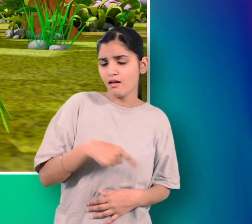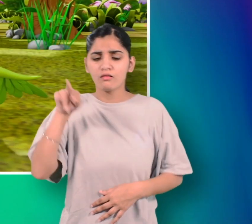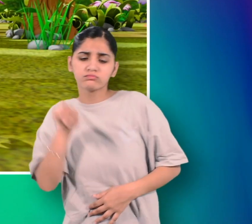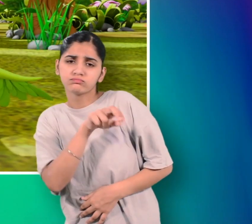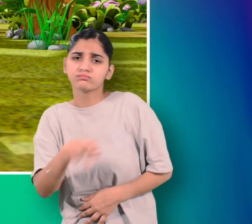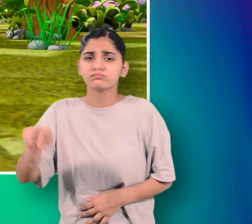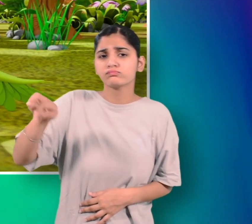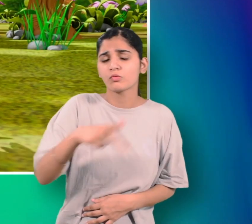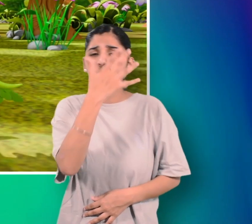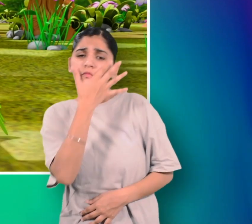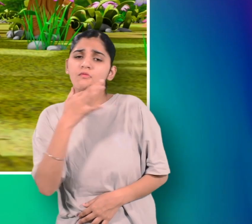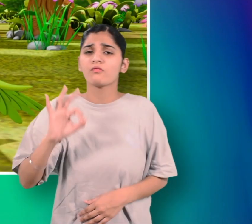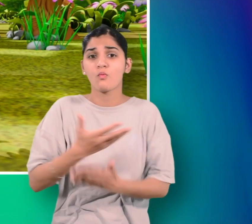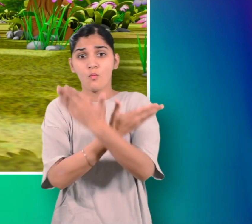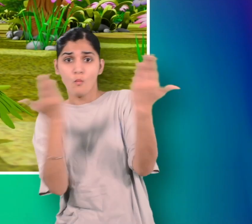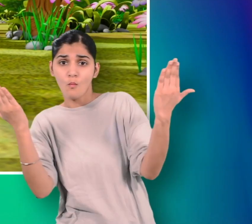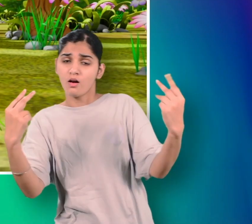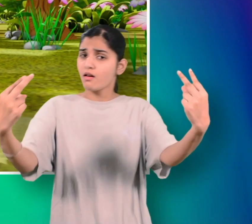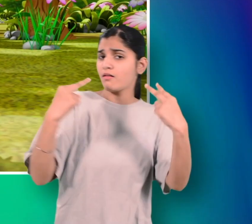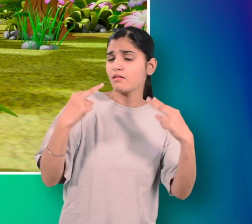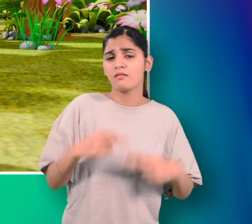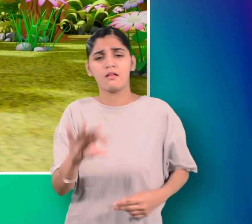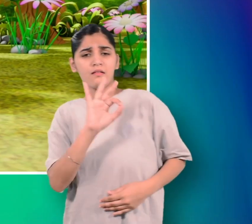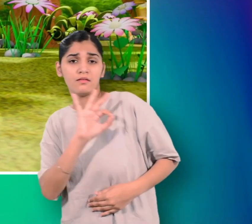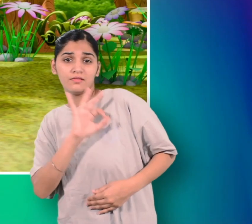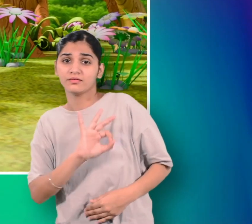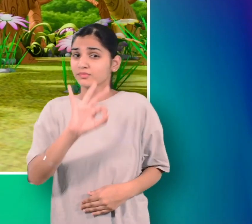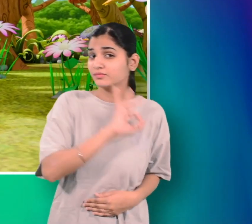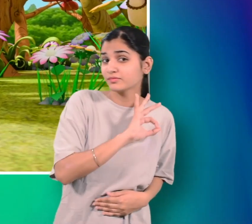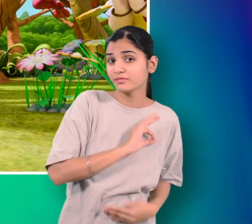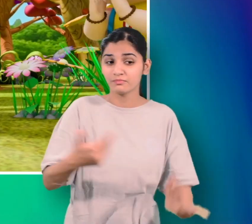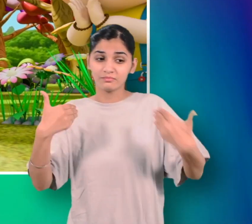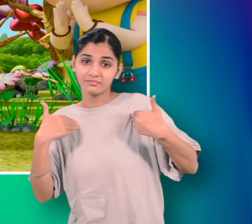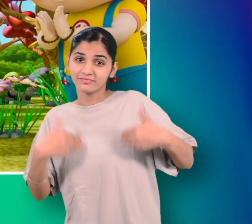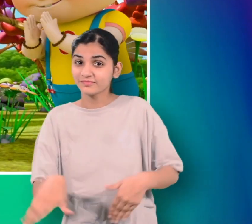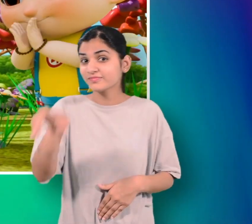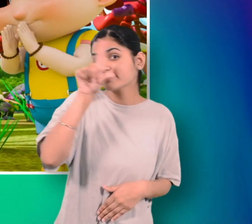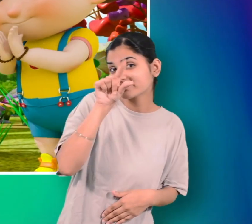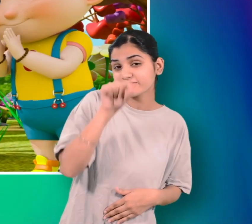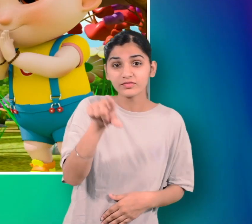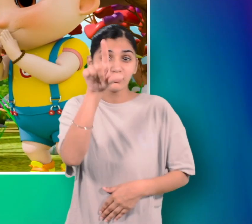तोता